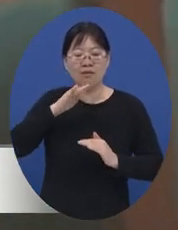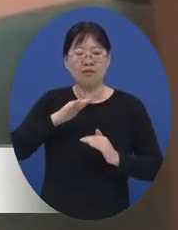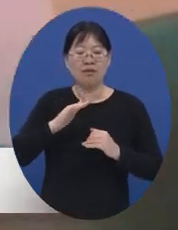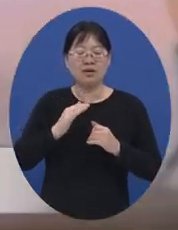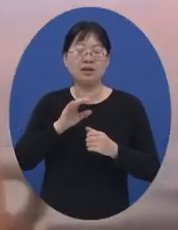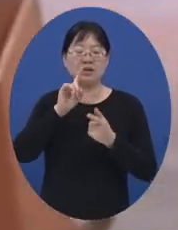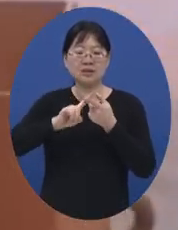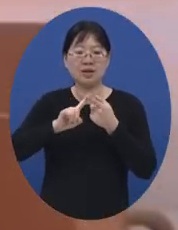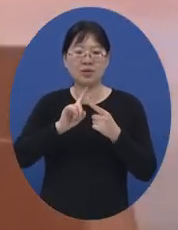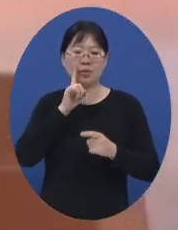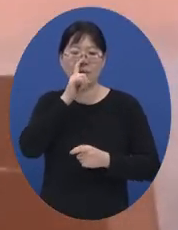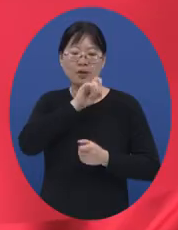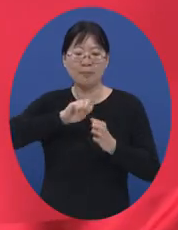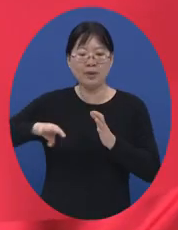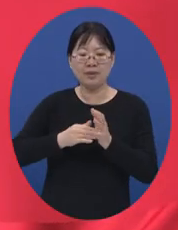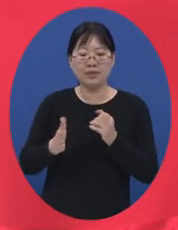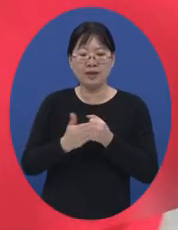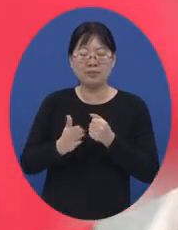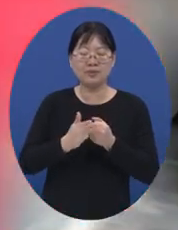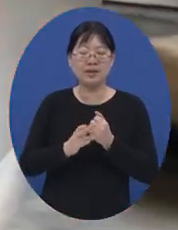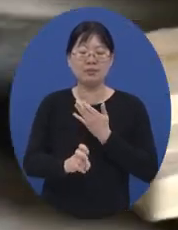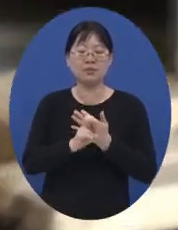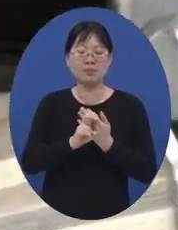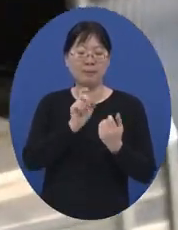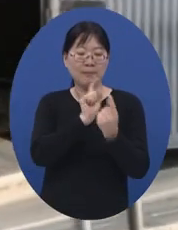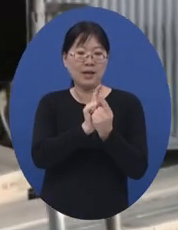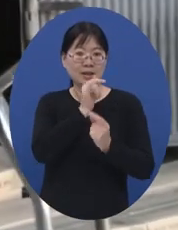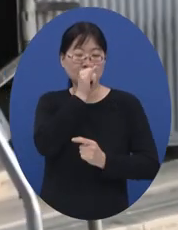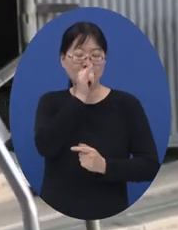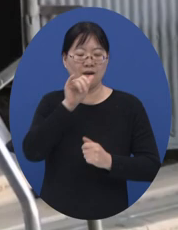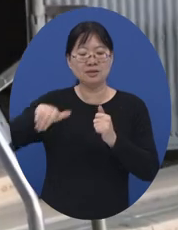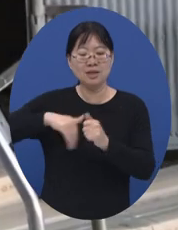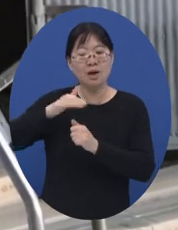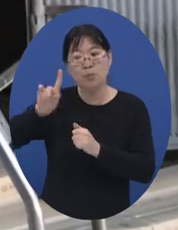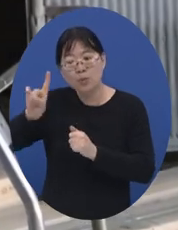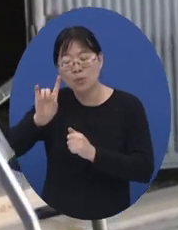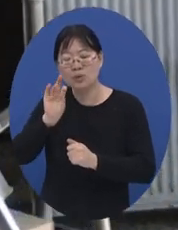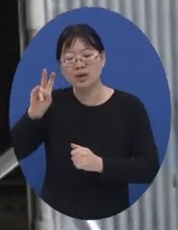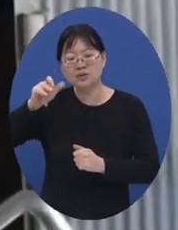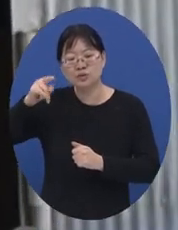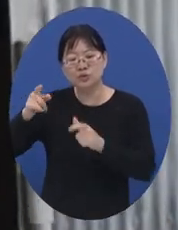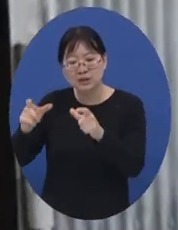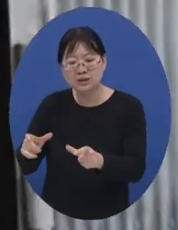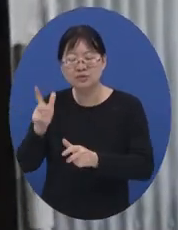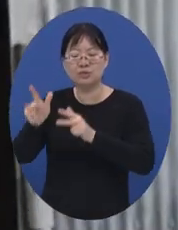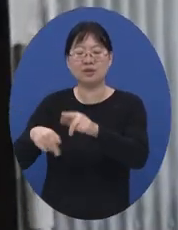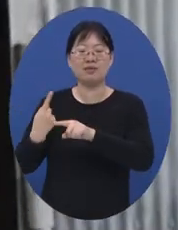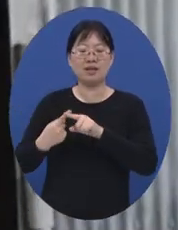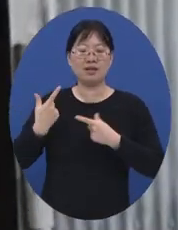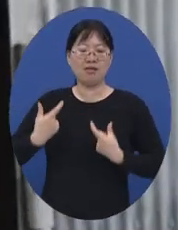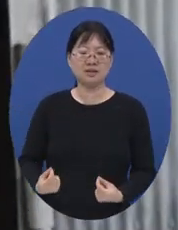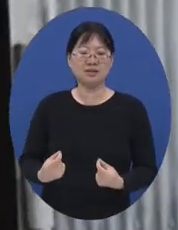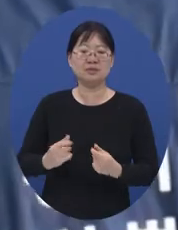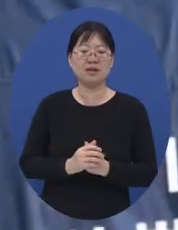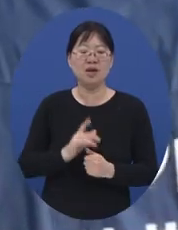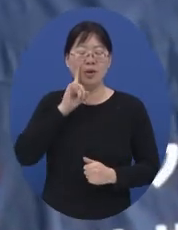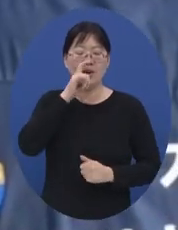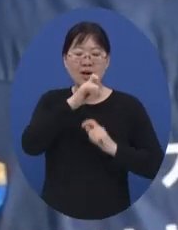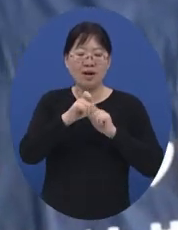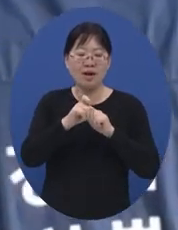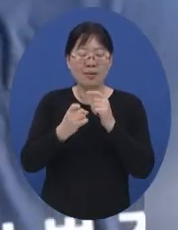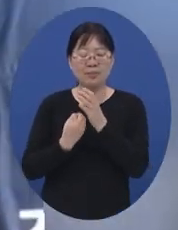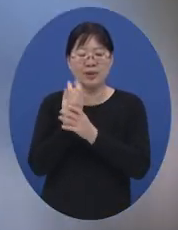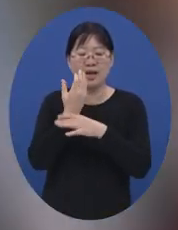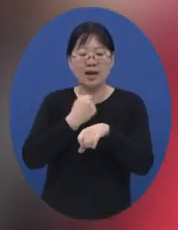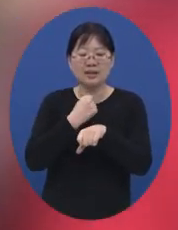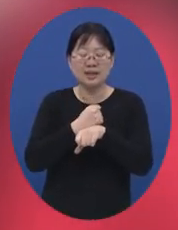위반으로 적발됐습니다. 상황은 양주시의 한 공장도 마찬가지. 오염 물질을 배출하는 대기 배출 시설을